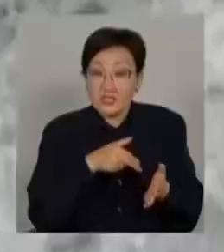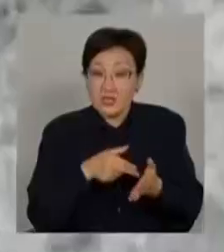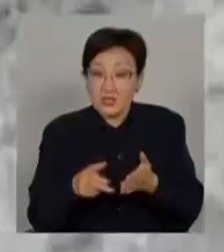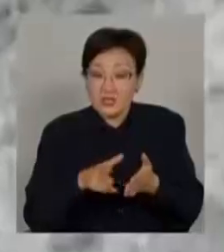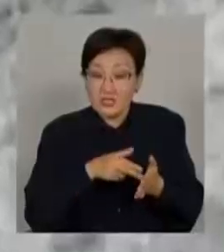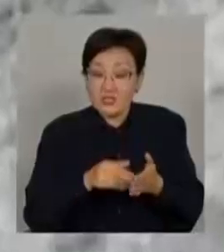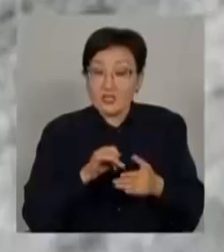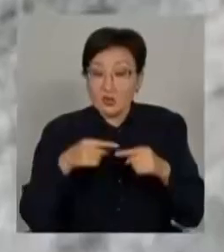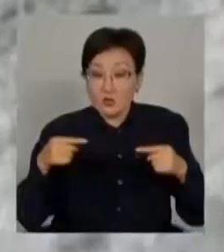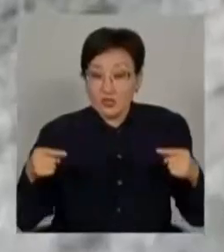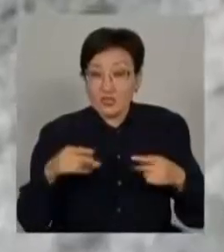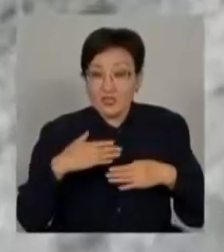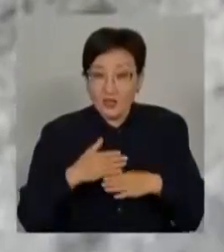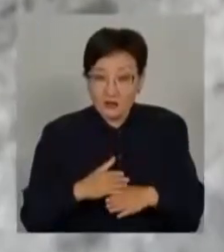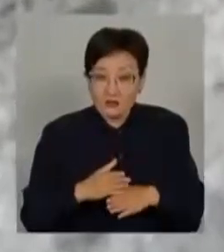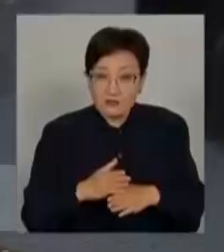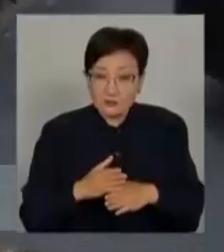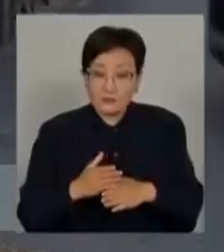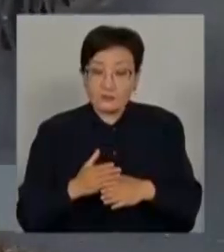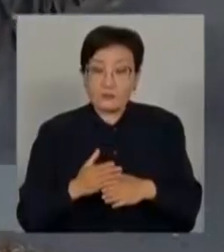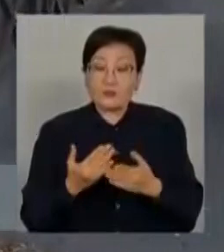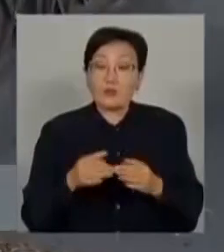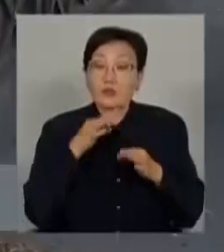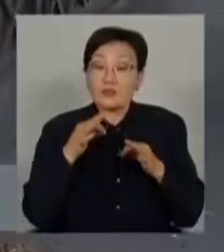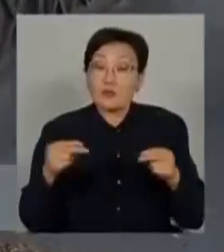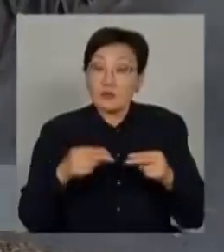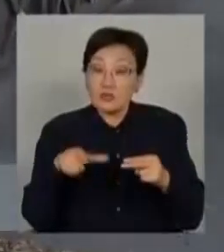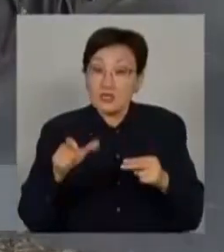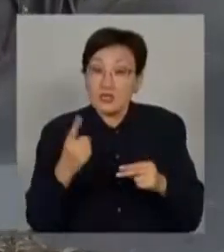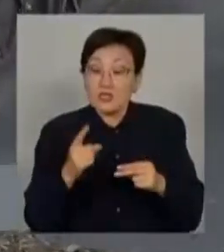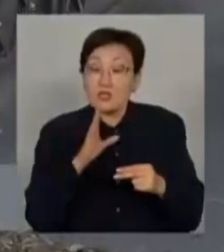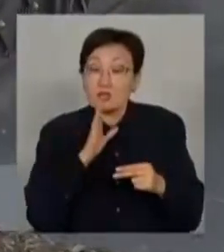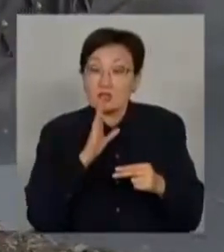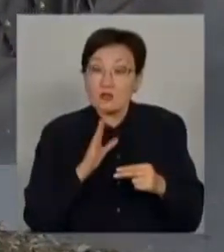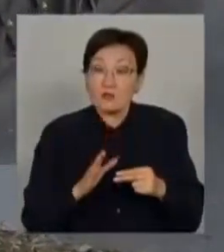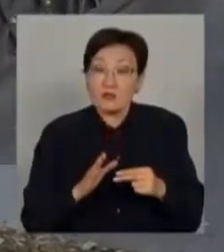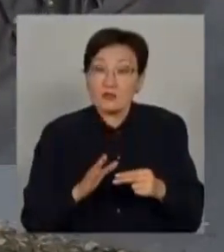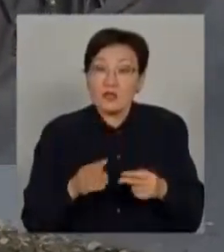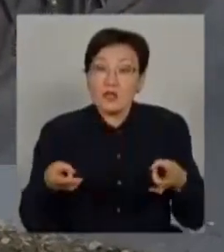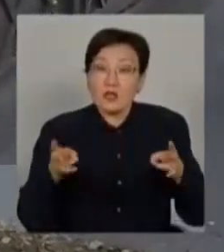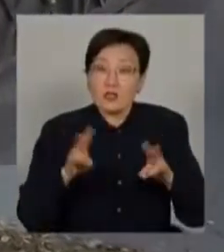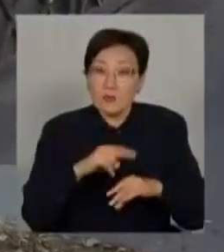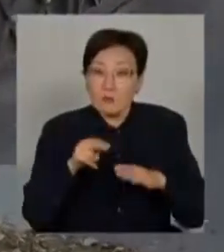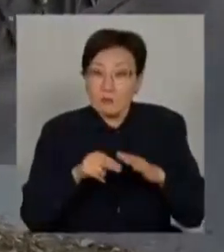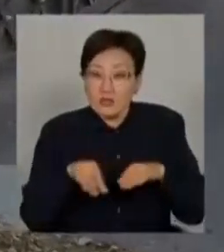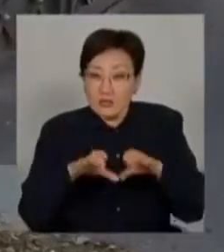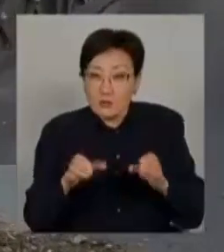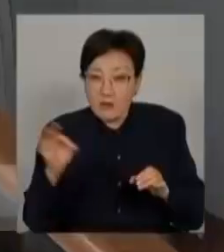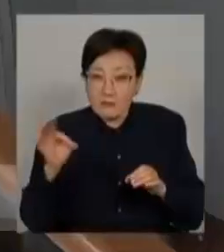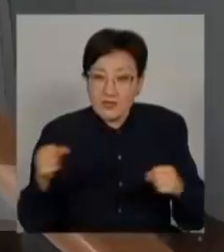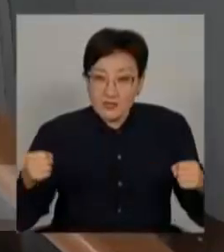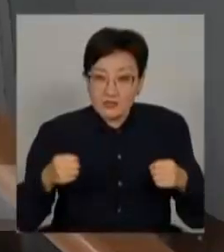корпуса и другие детали. По словам очевидцев, одна из девочек буквально осталась под колесами в момент